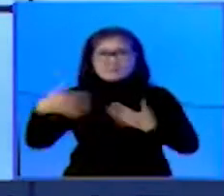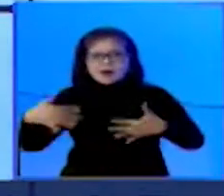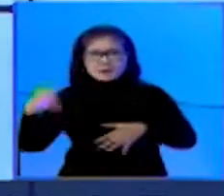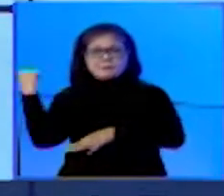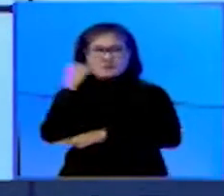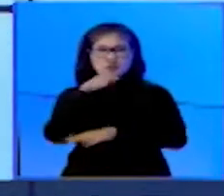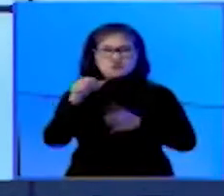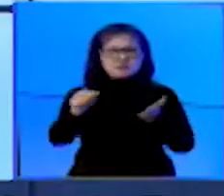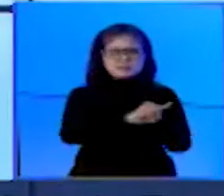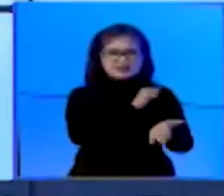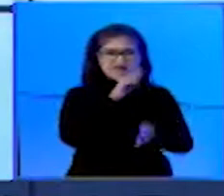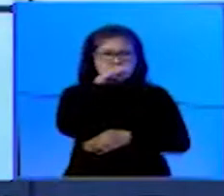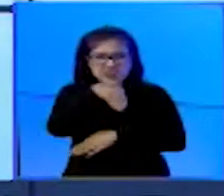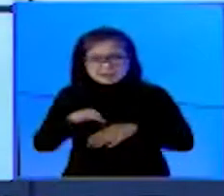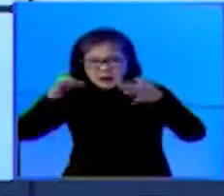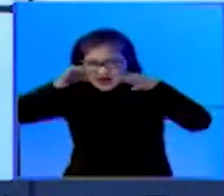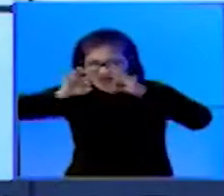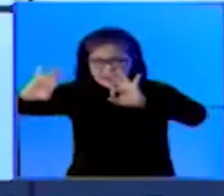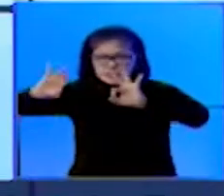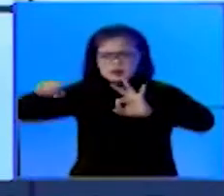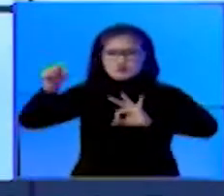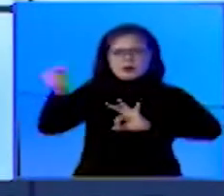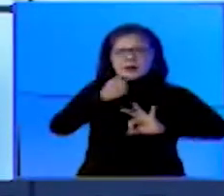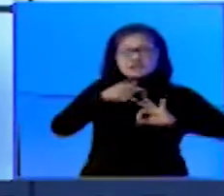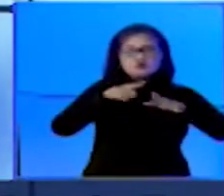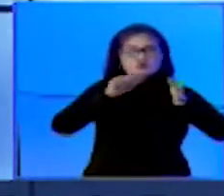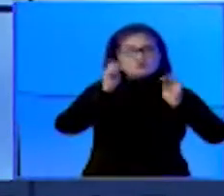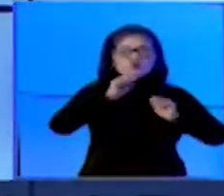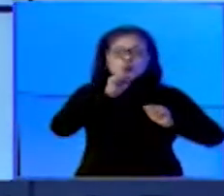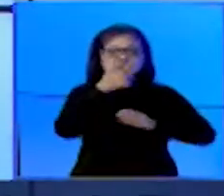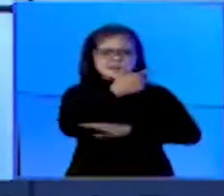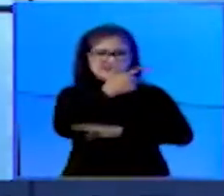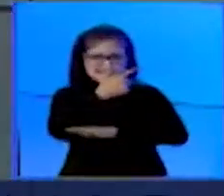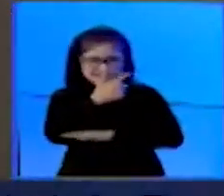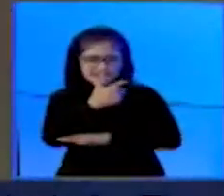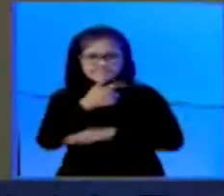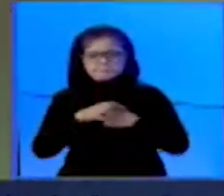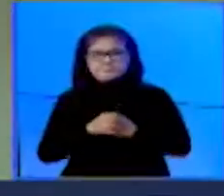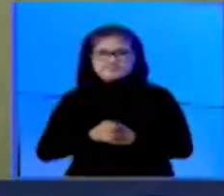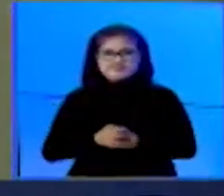gajah, senjata api rakitan, puluhan amunisi, serta senjata tajam.